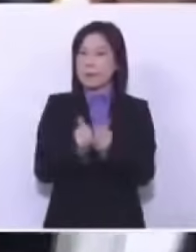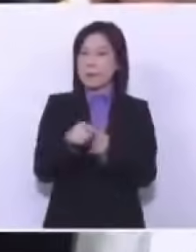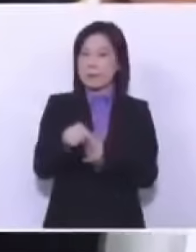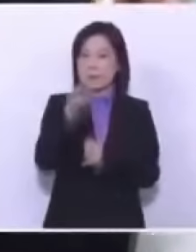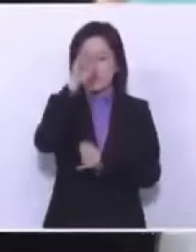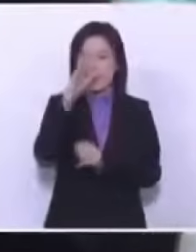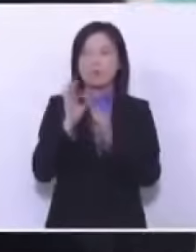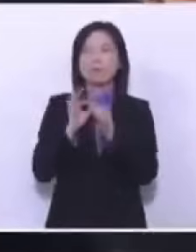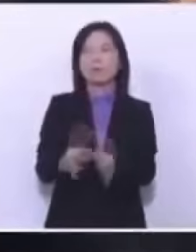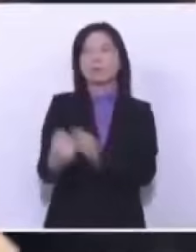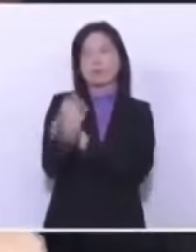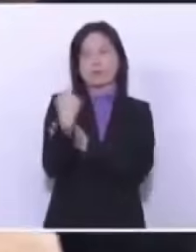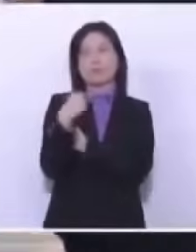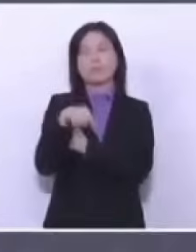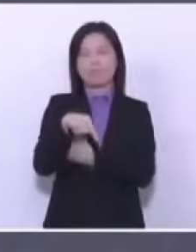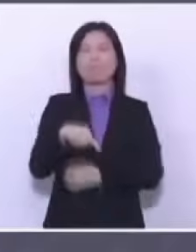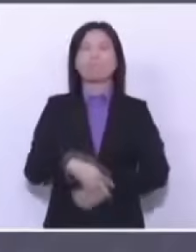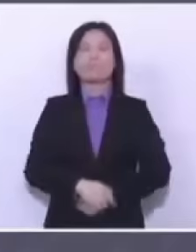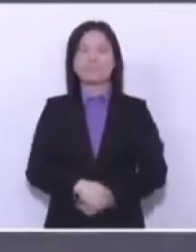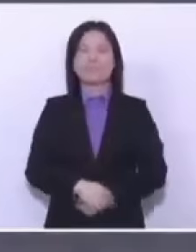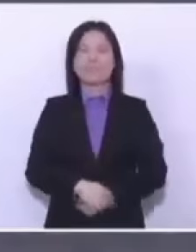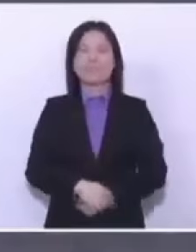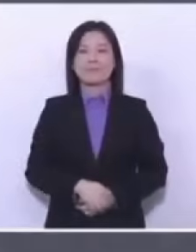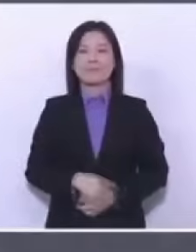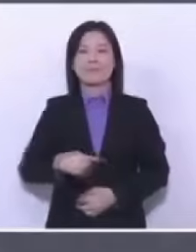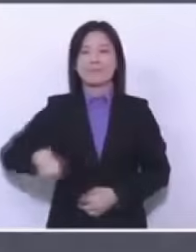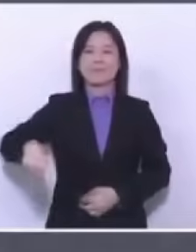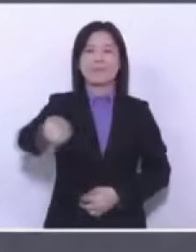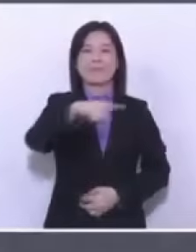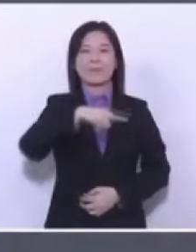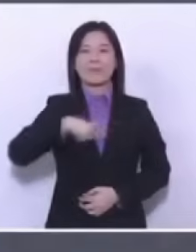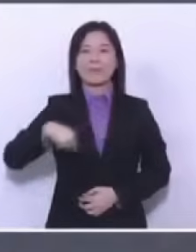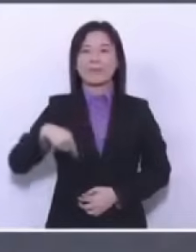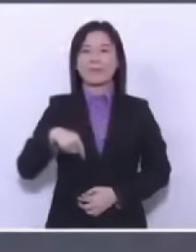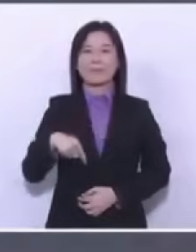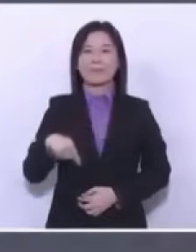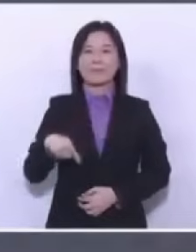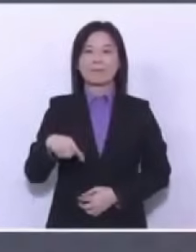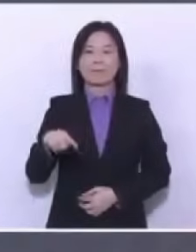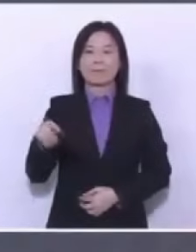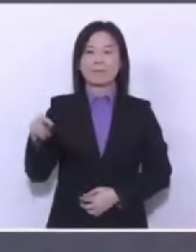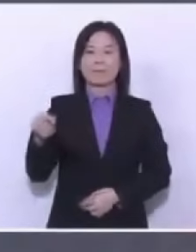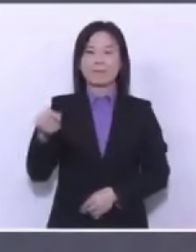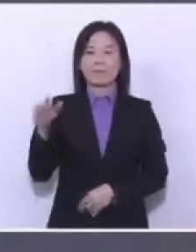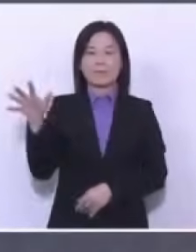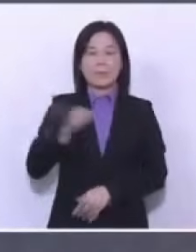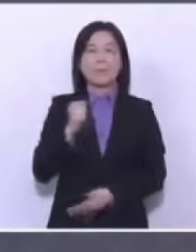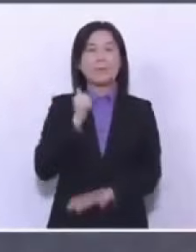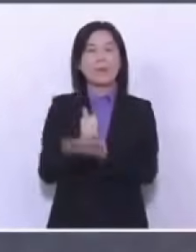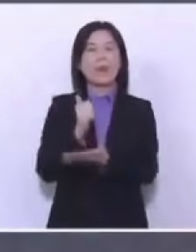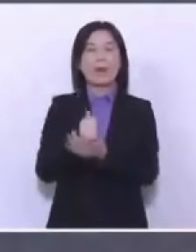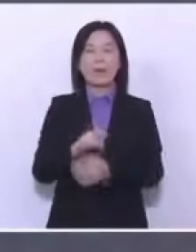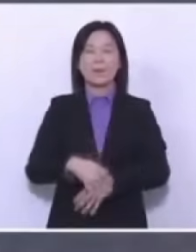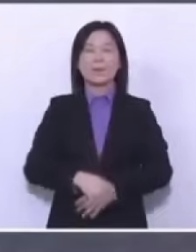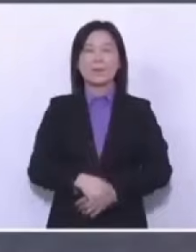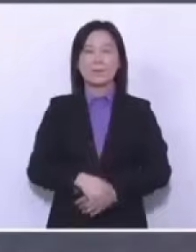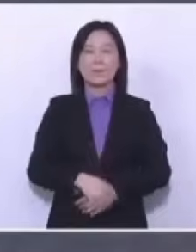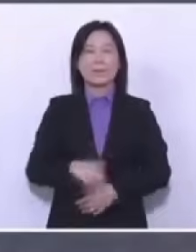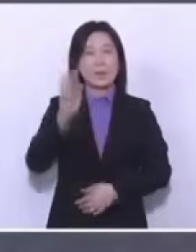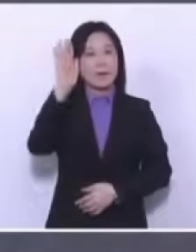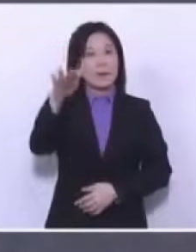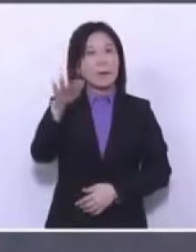由。我们一定会执政，我们会继续盖社会住